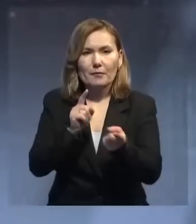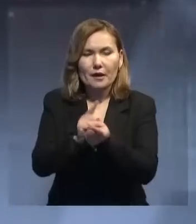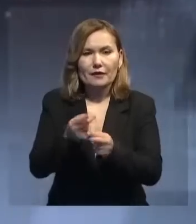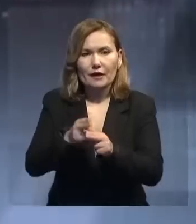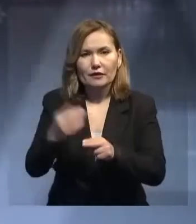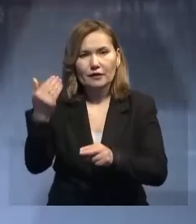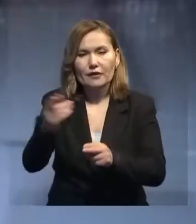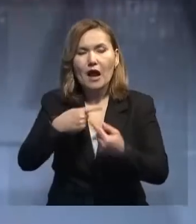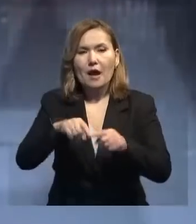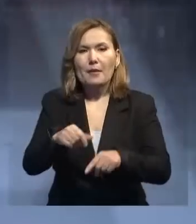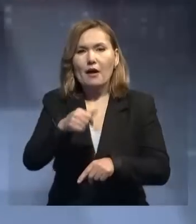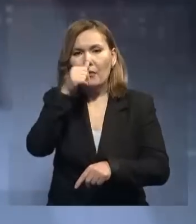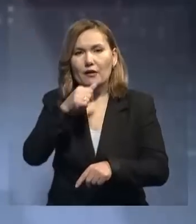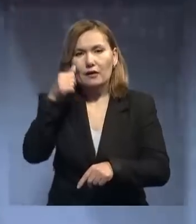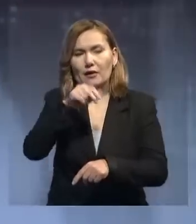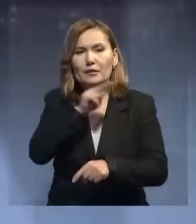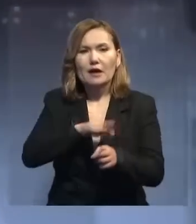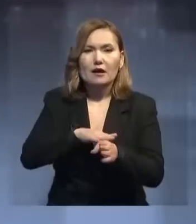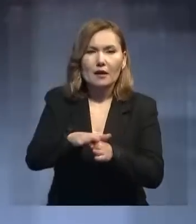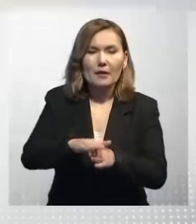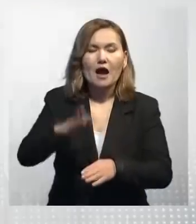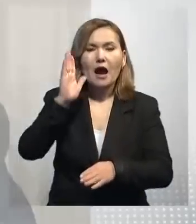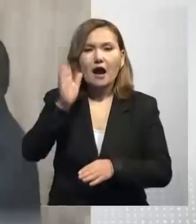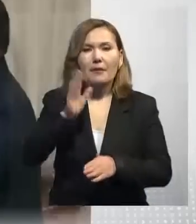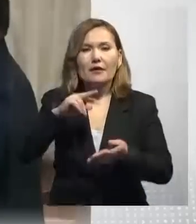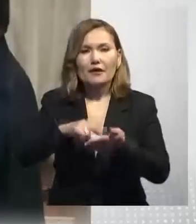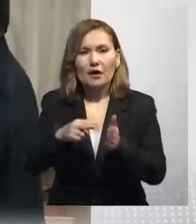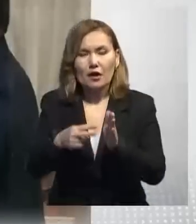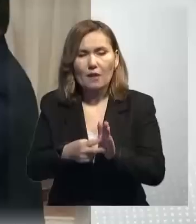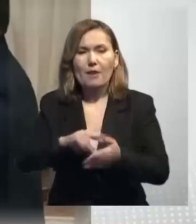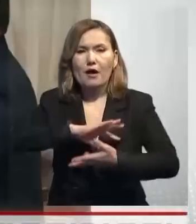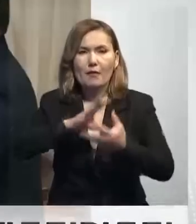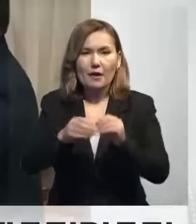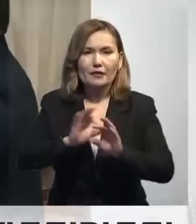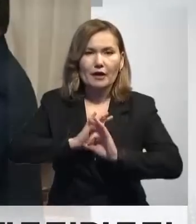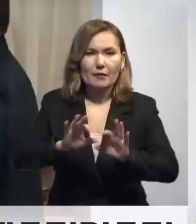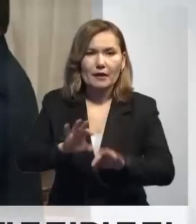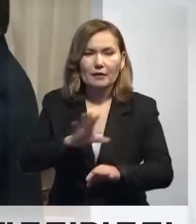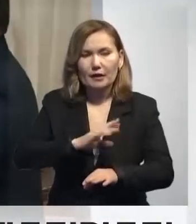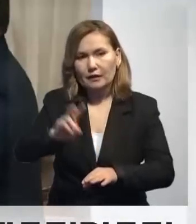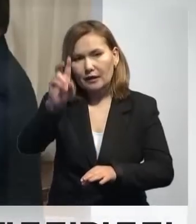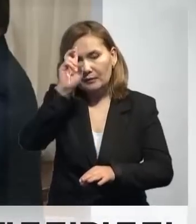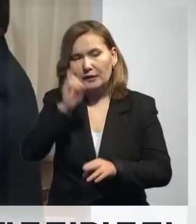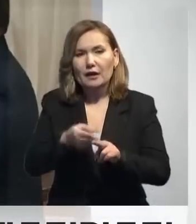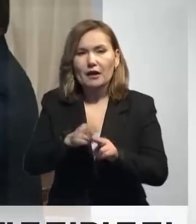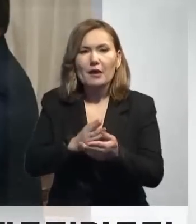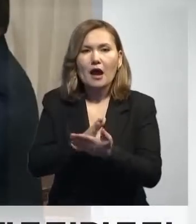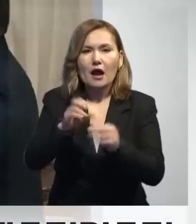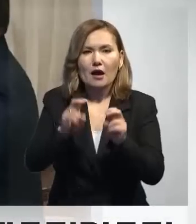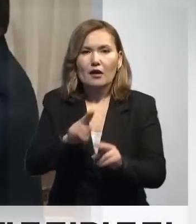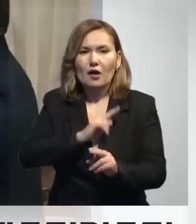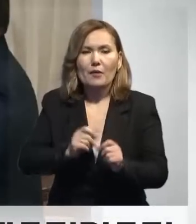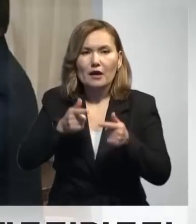Дархан Жазықбаевты агенттіктің былтыр атқарған жұмыстары мен алдағы кезеңге арналған жоспары туралы баяндады. Мемлекеттік қызметке